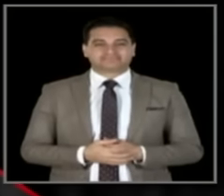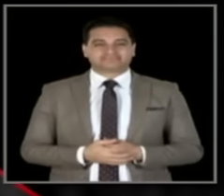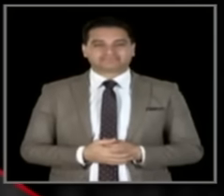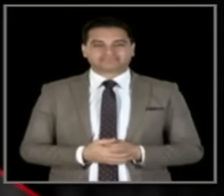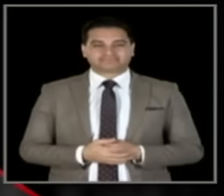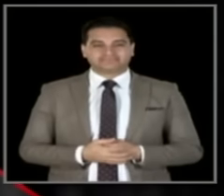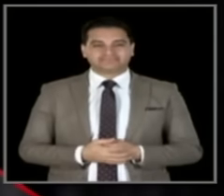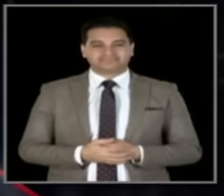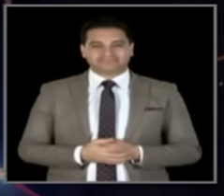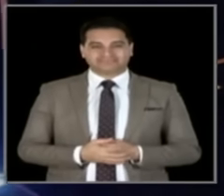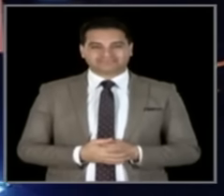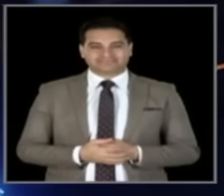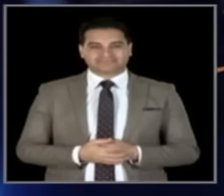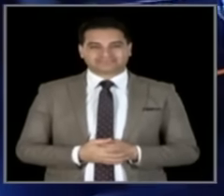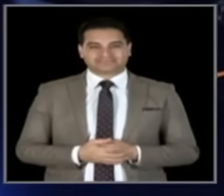سؤال السرعة.